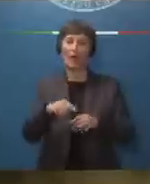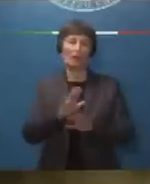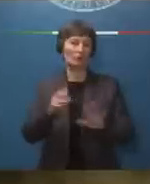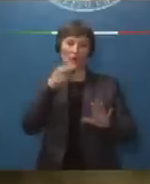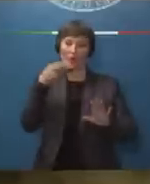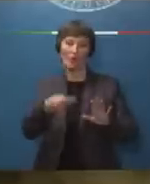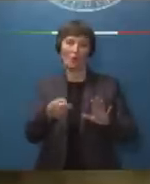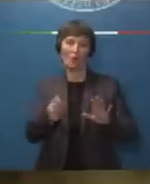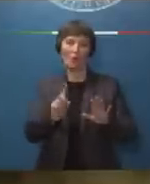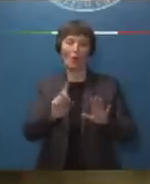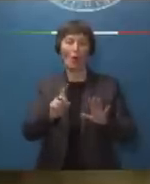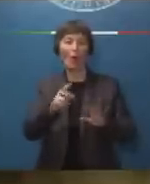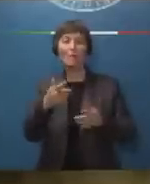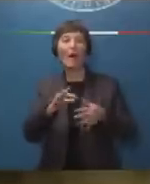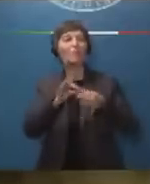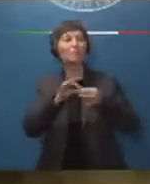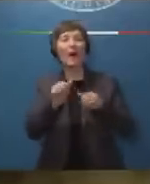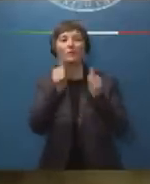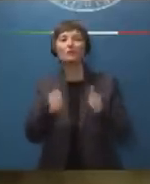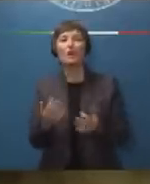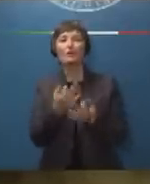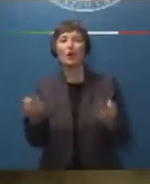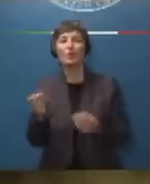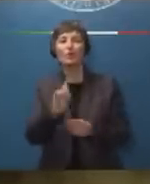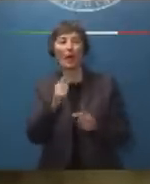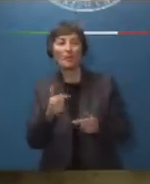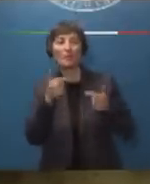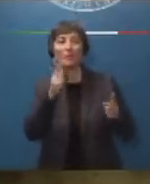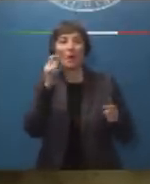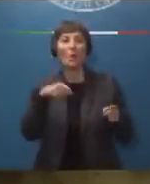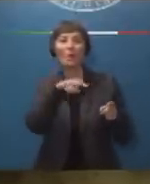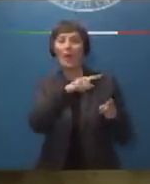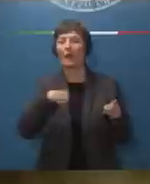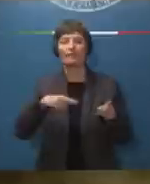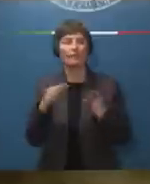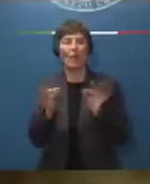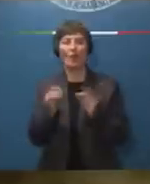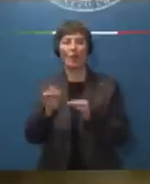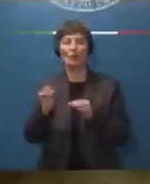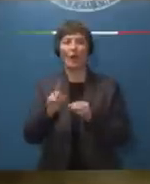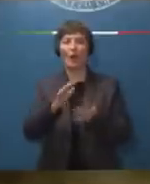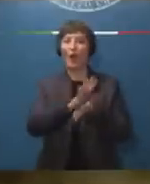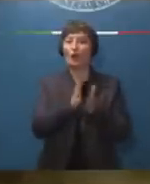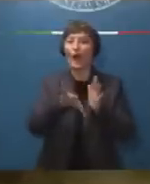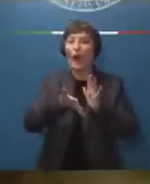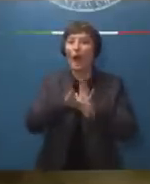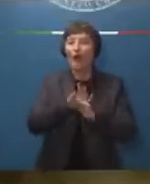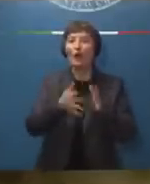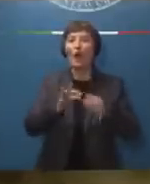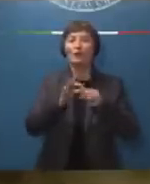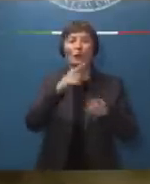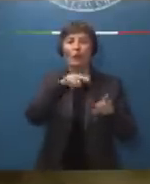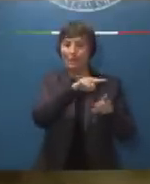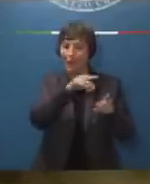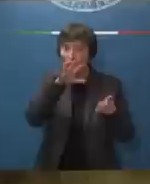mai essere imposto all'ucraina e qualsiasi accordo di pace dovrà essere condiviso da questo popolo e